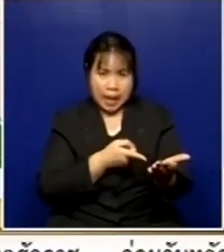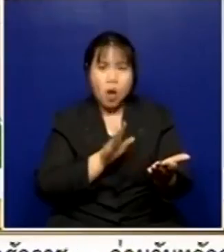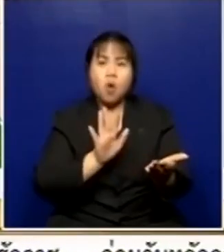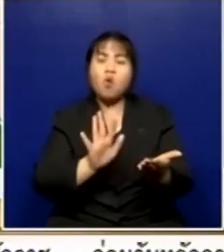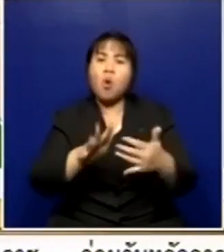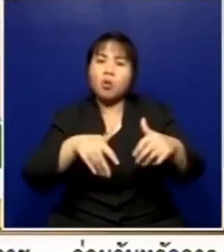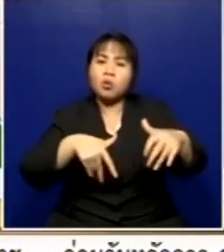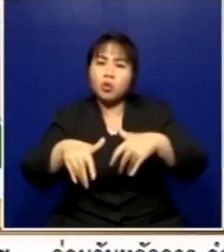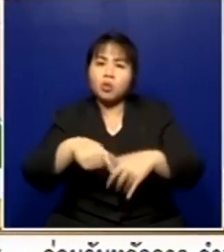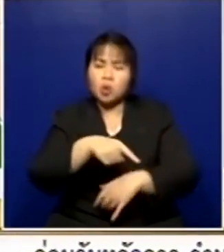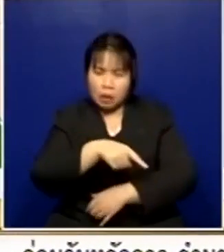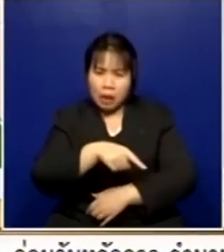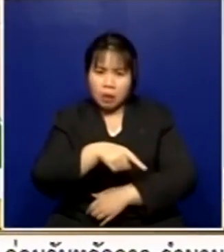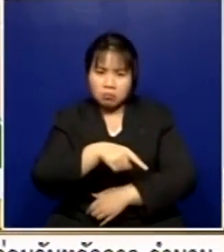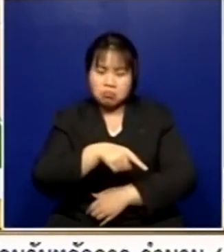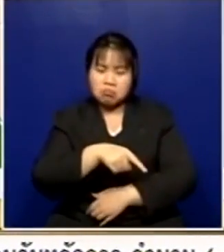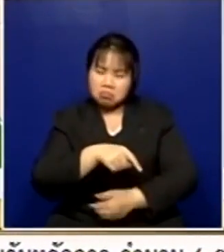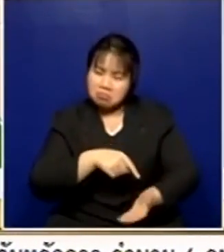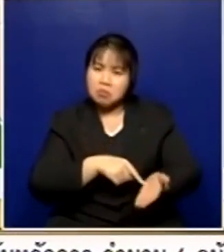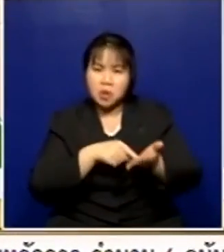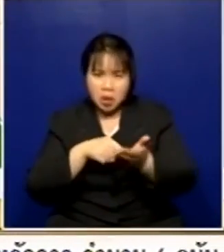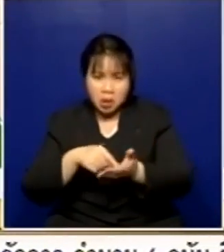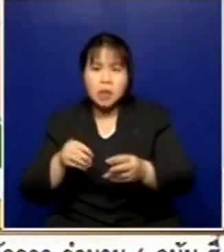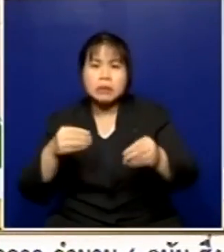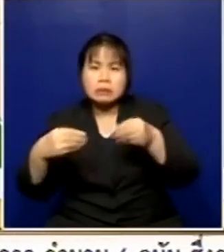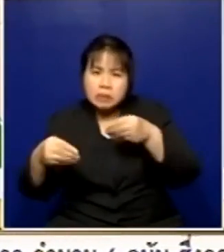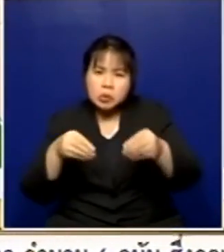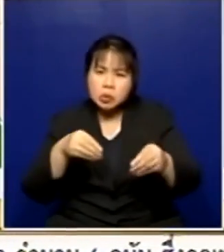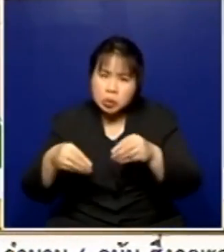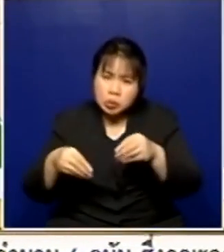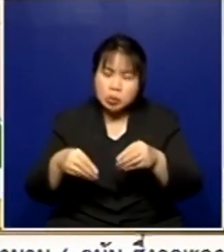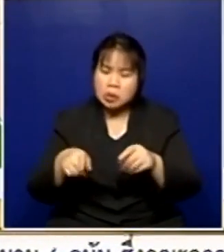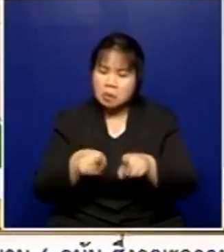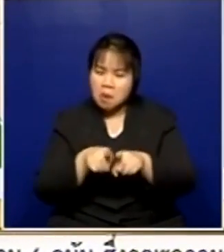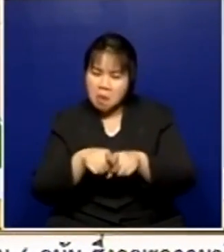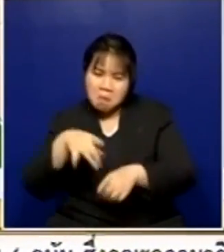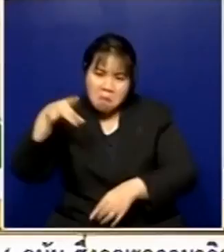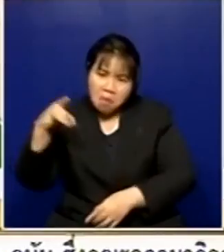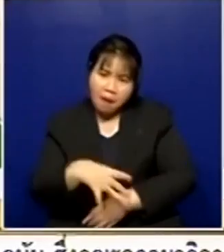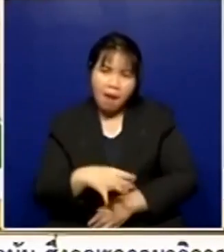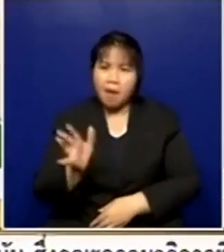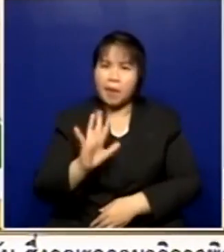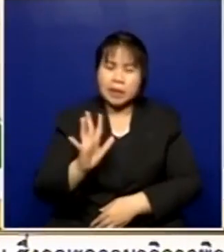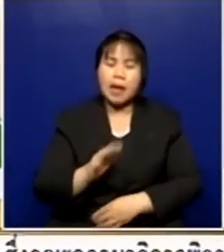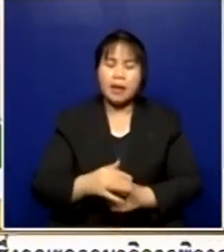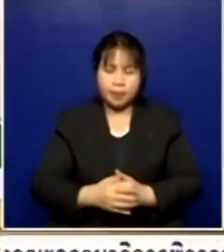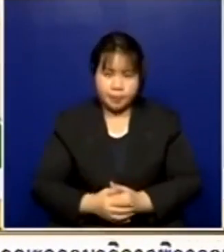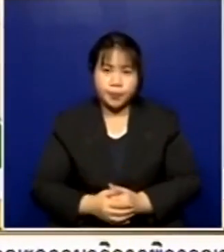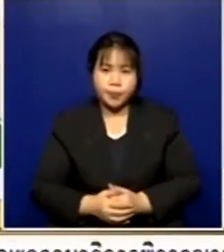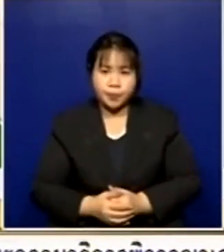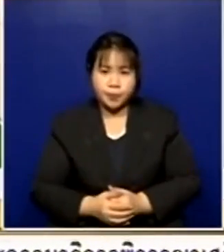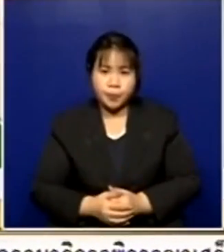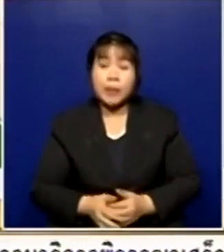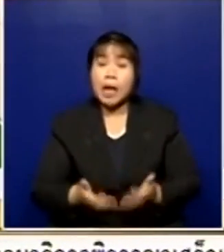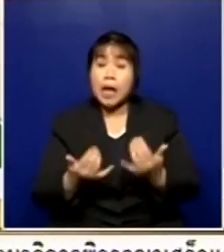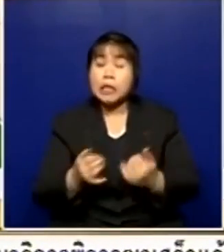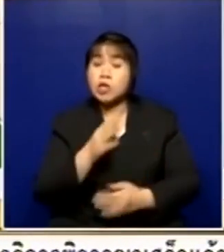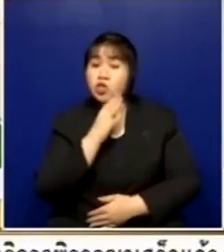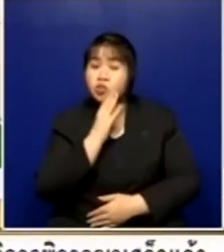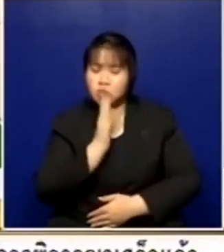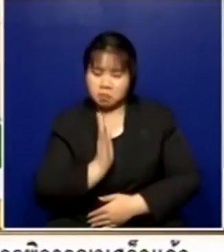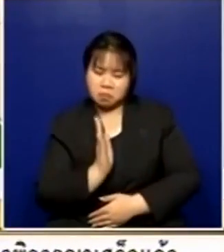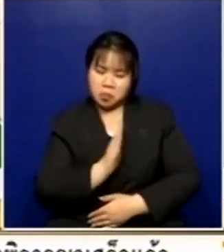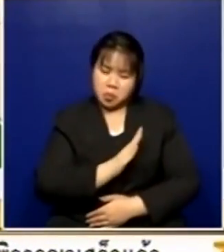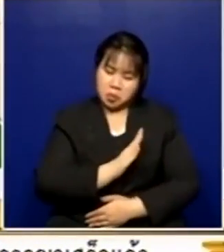ประชาชนเป็นข้อเสนอที่ประนีประนอมไม่ได้รนิเคิลหรือสุดขั้วแต่อย่างใดและหากจะเอนเอียง